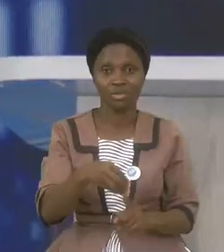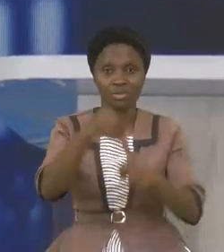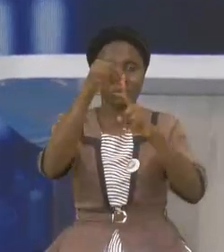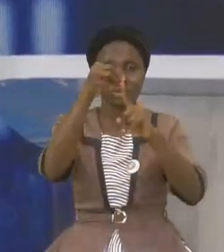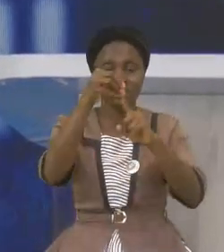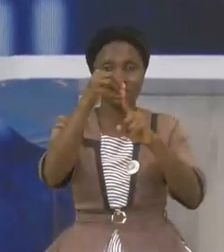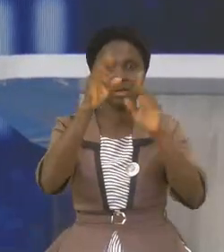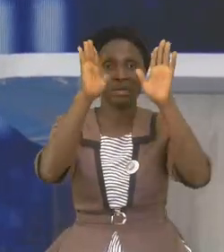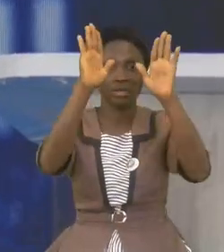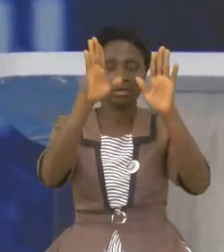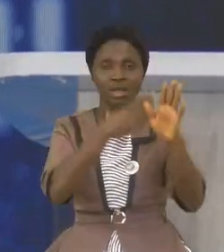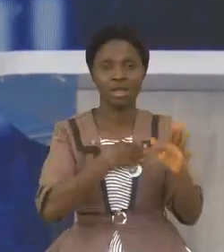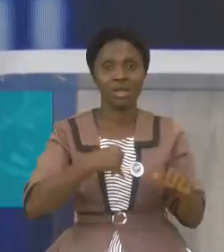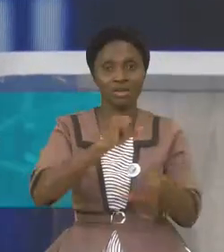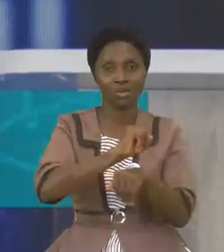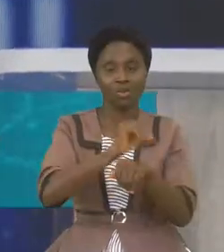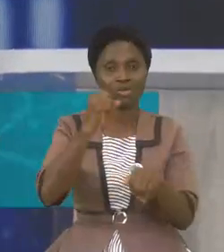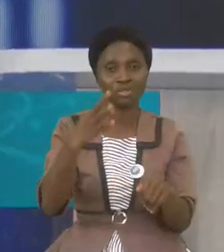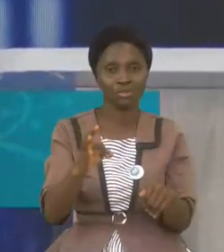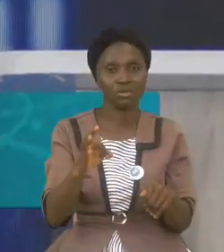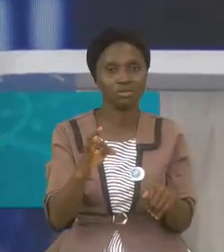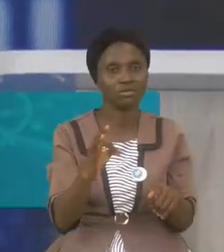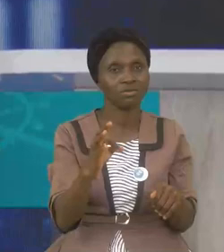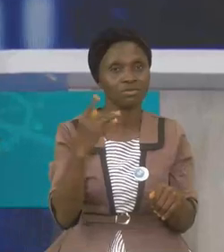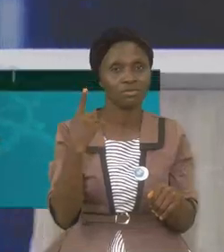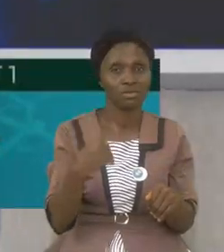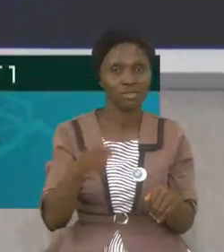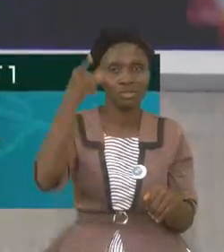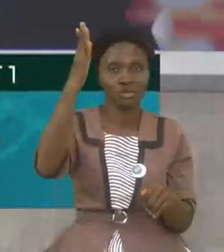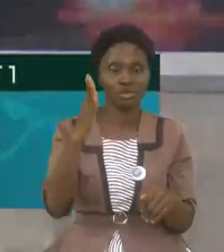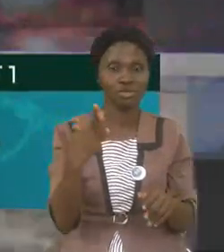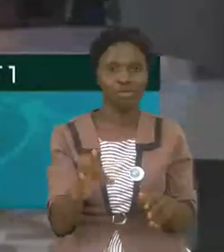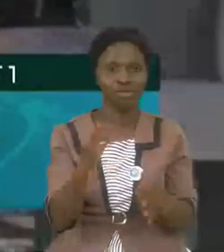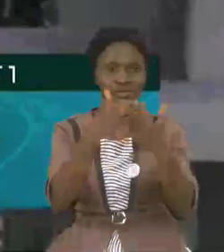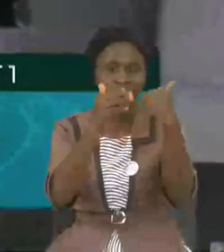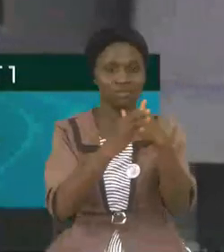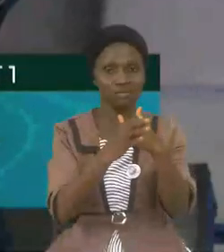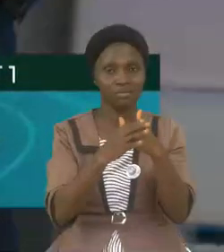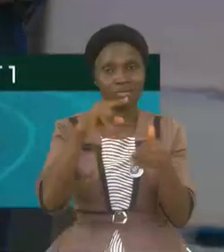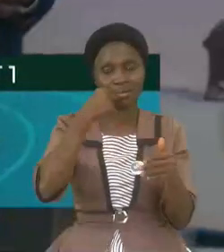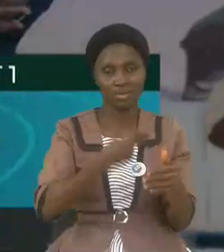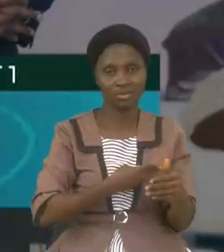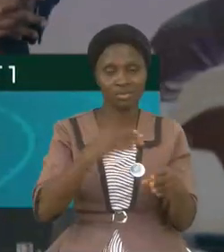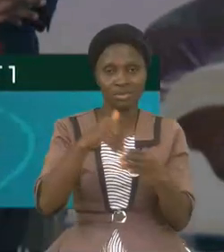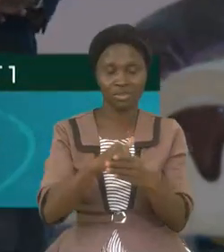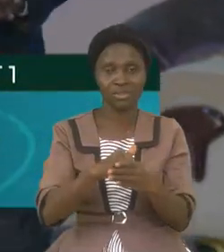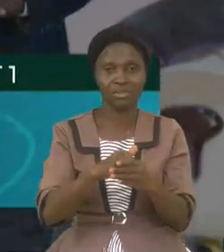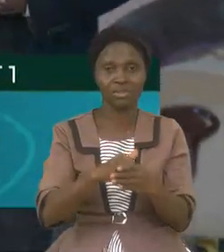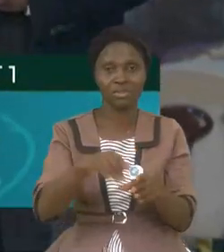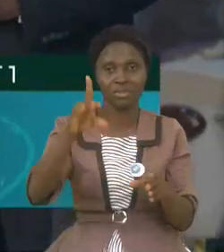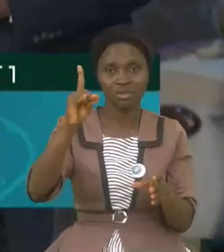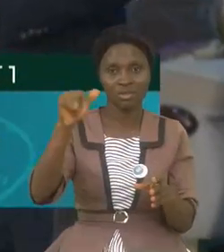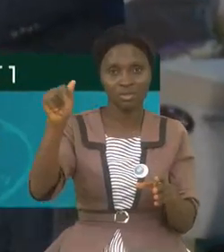ici, ce sont les signes et œuvres spectaculaires de Dieu du ciel.